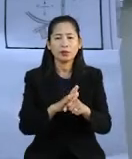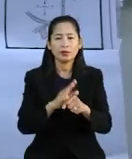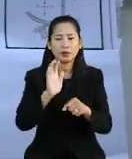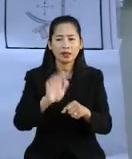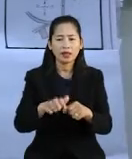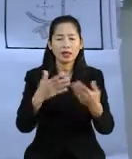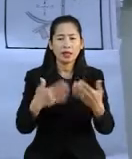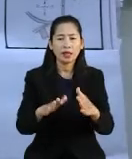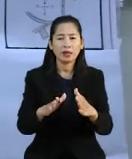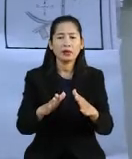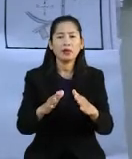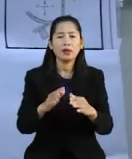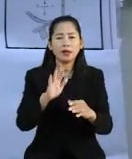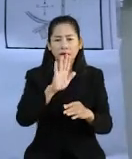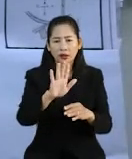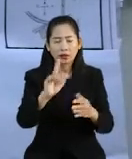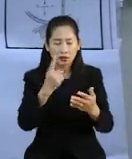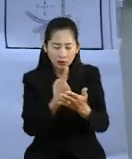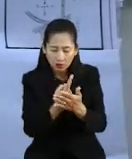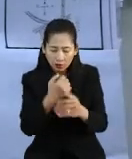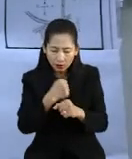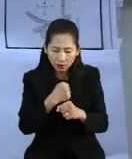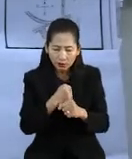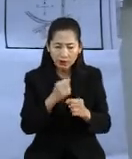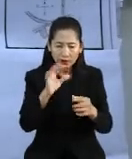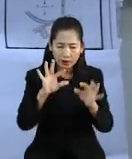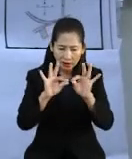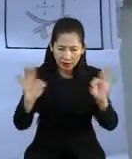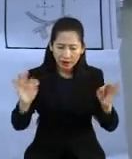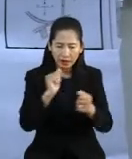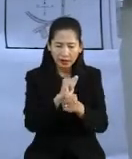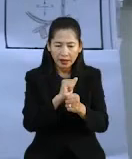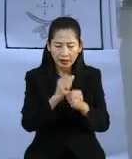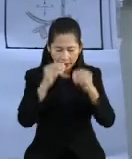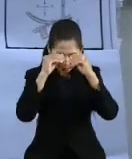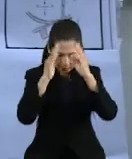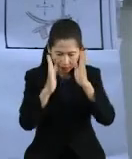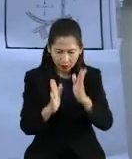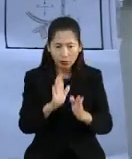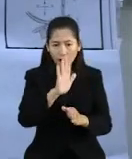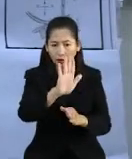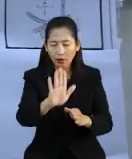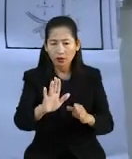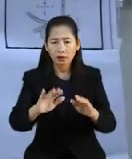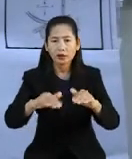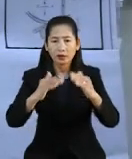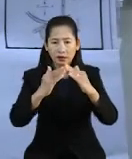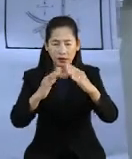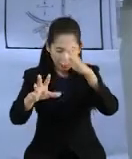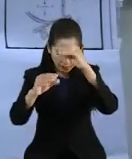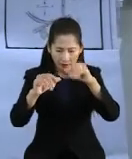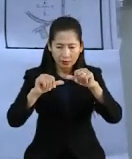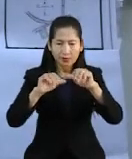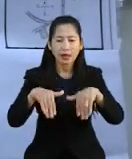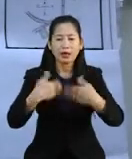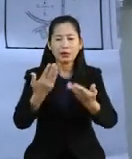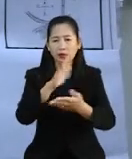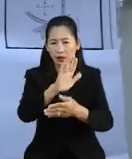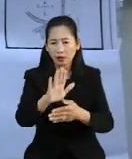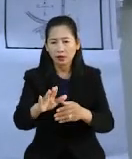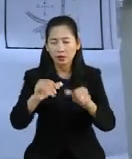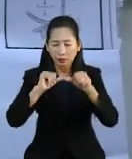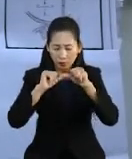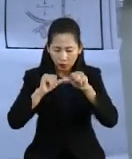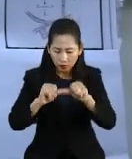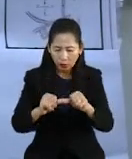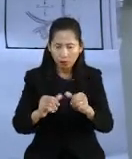cha hai complete con thử từ châu rung thưa sơn lắc cái cá đai lục luôn này cứ đào con đặt tam xà riêng con thưa chia bờ chèm đập bay